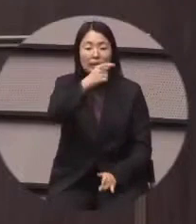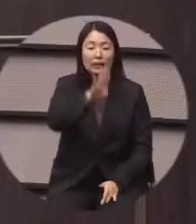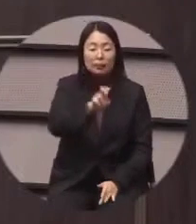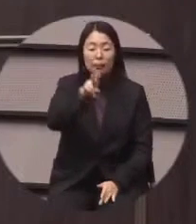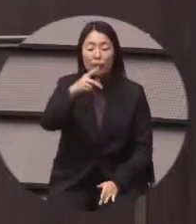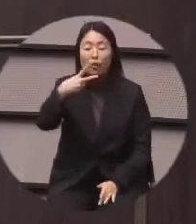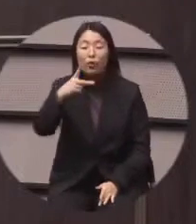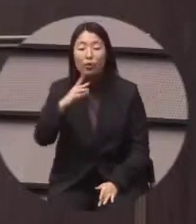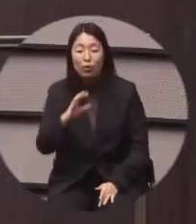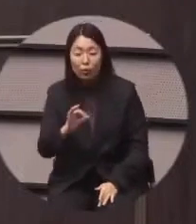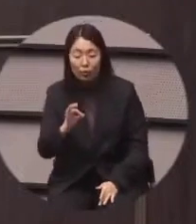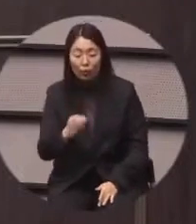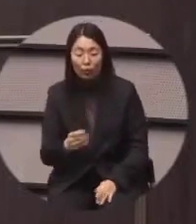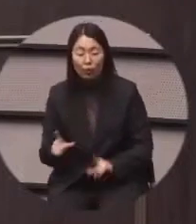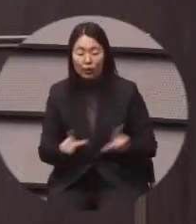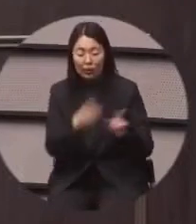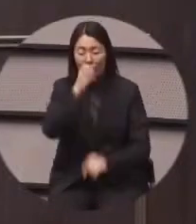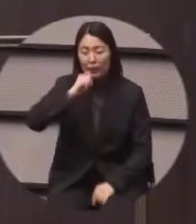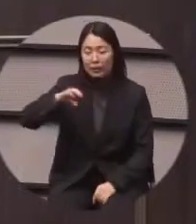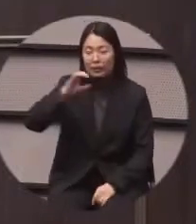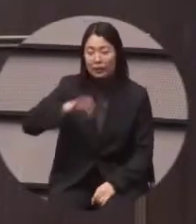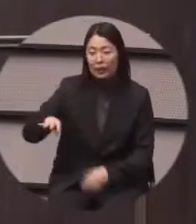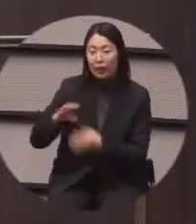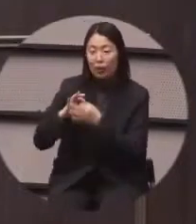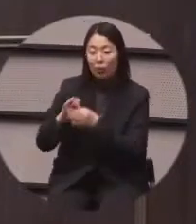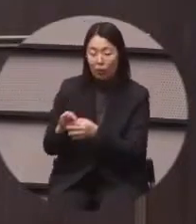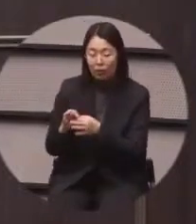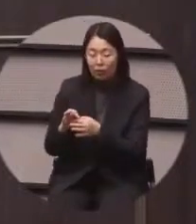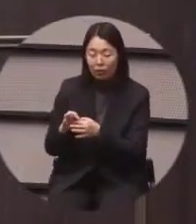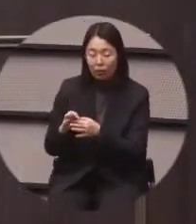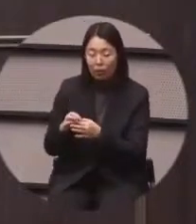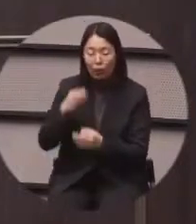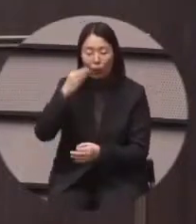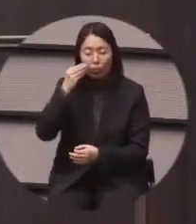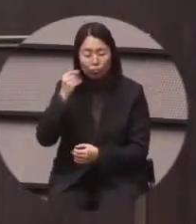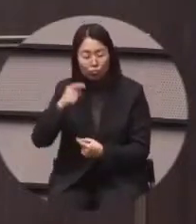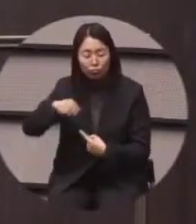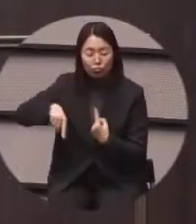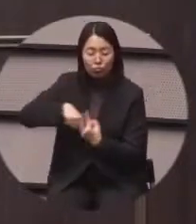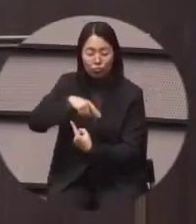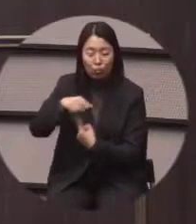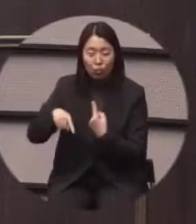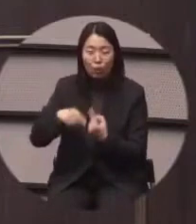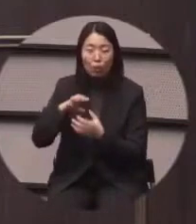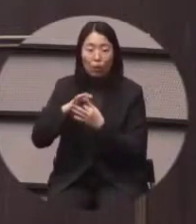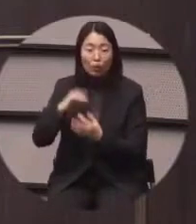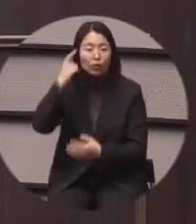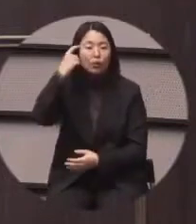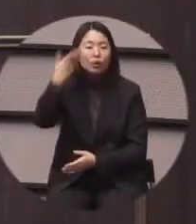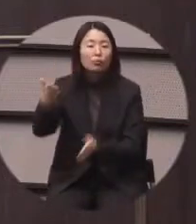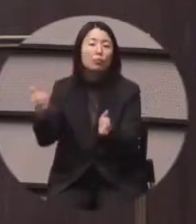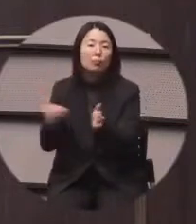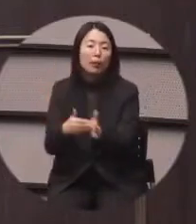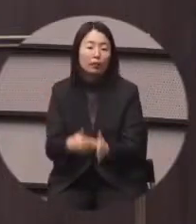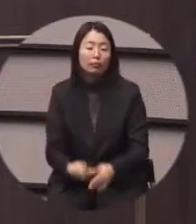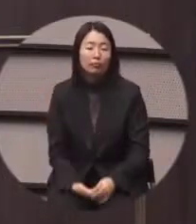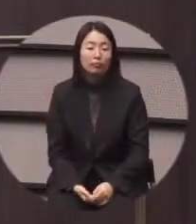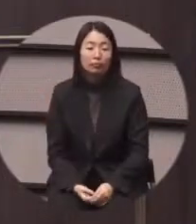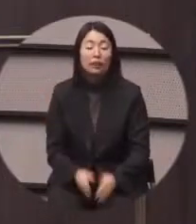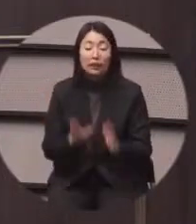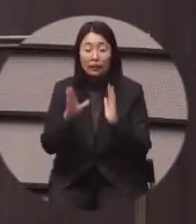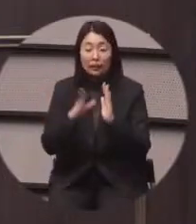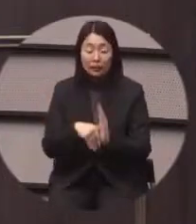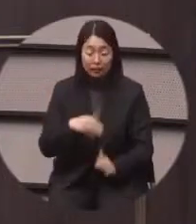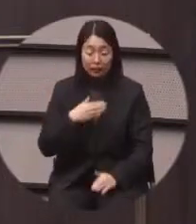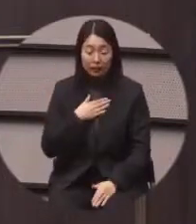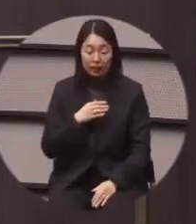폐기물 처리와 관련된 효율적 운영 계획 수립 및 개선 방안에 대해 질문을 드린 바 있습니다. 당시 본